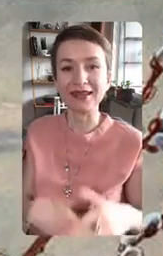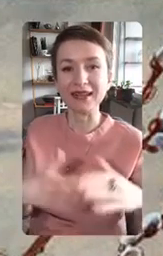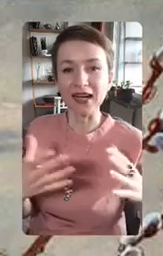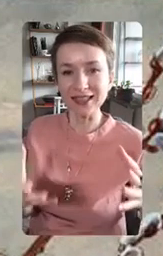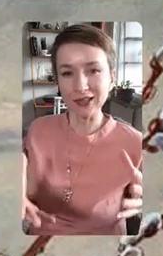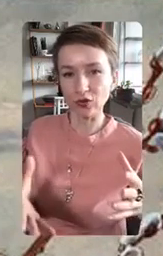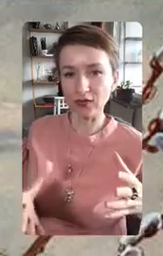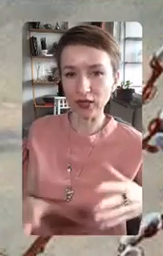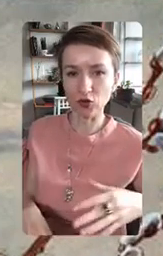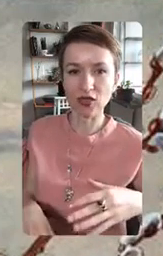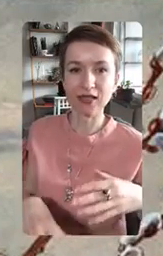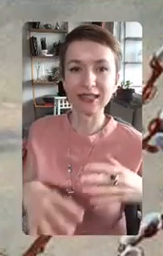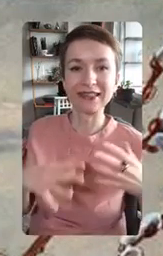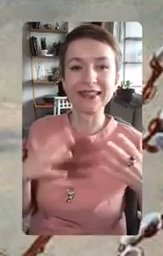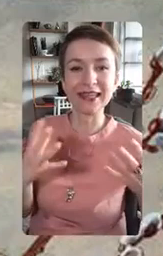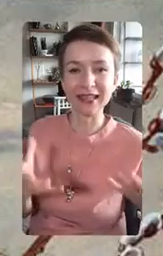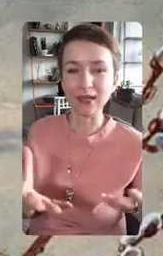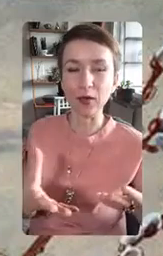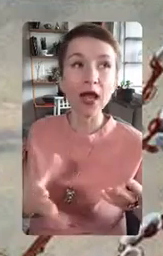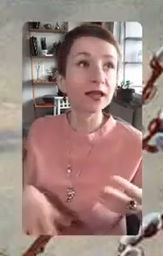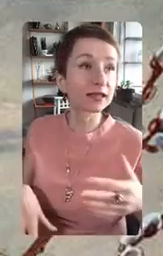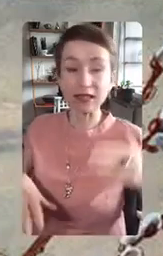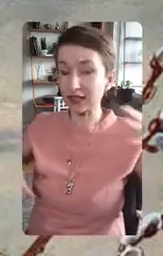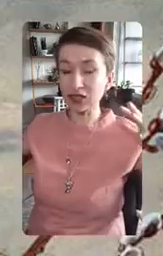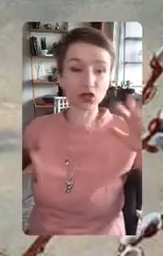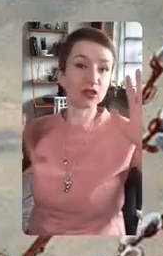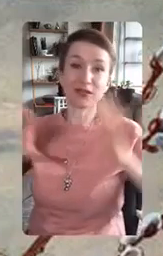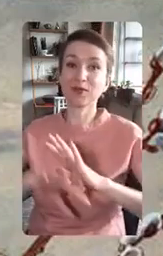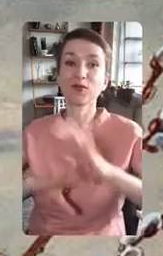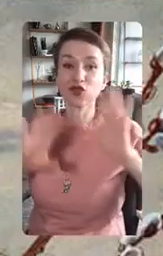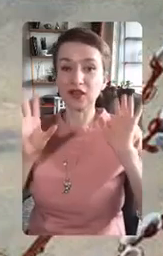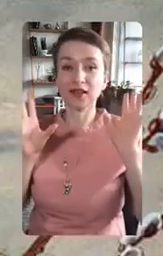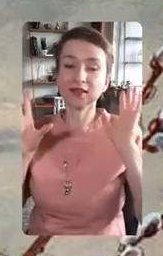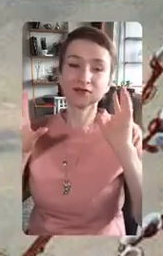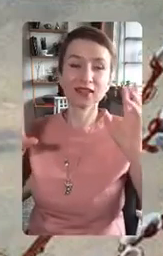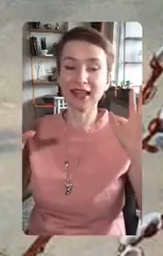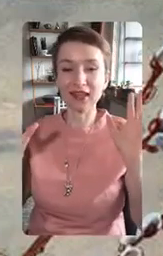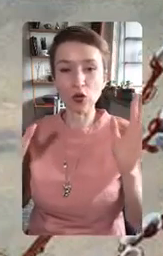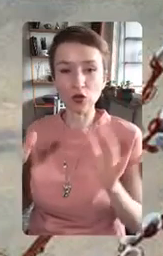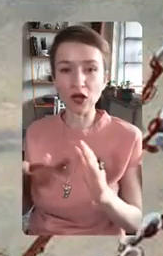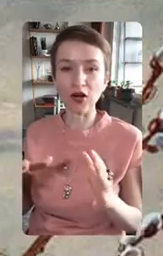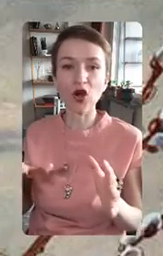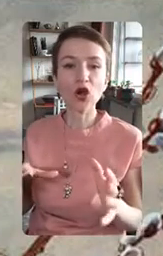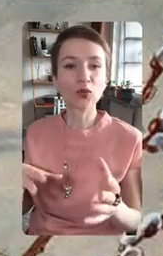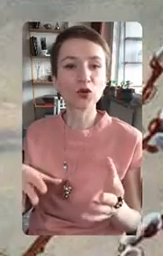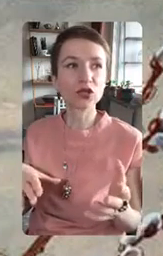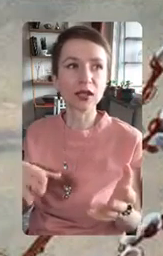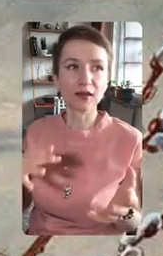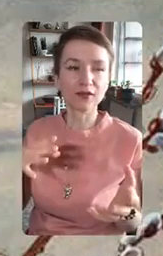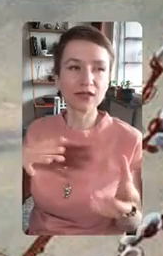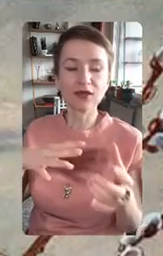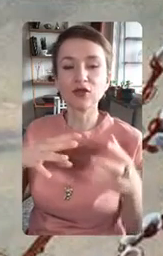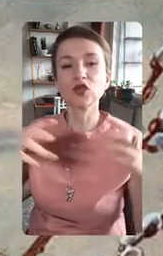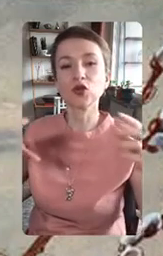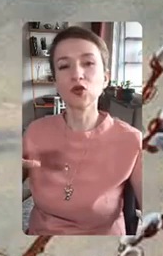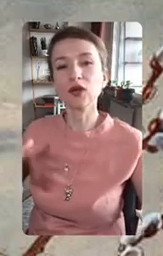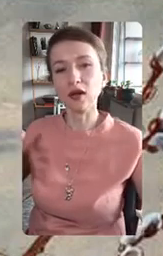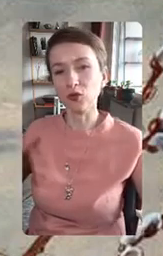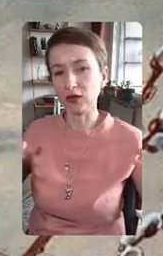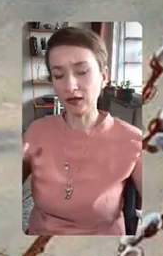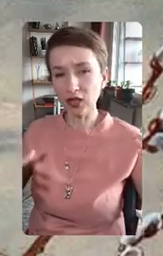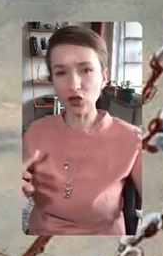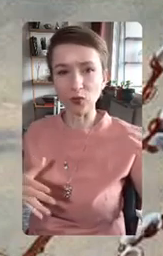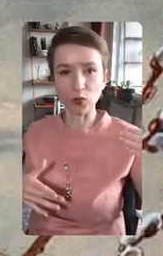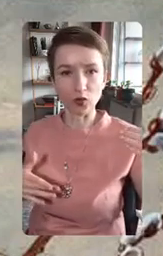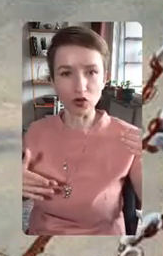насколько прекрасно тут все относятся к детям. Нет, это не значит, что детям можно стоять на ушах, но просто вся